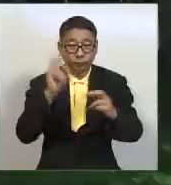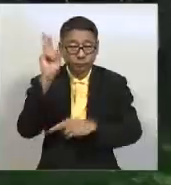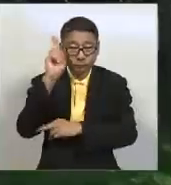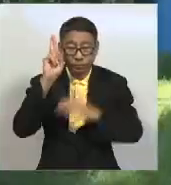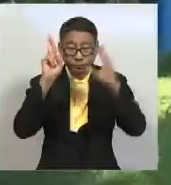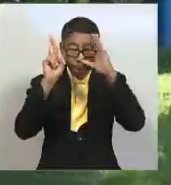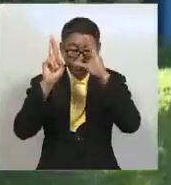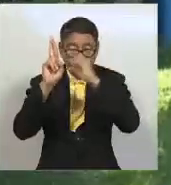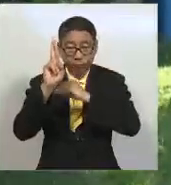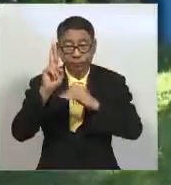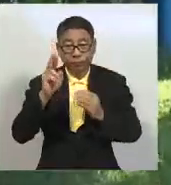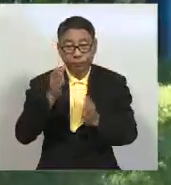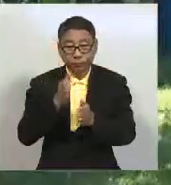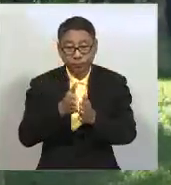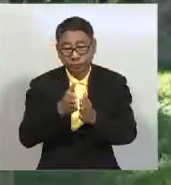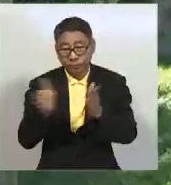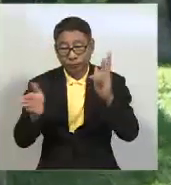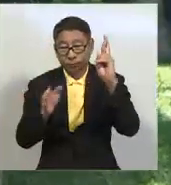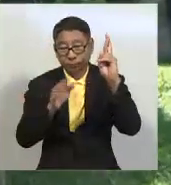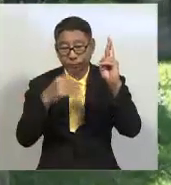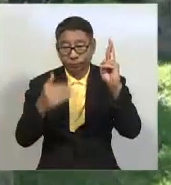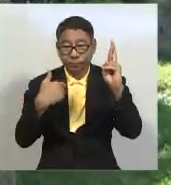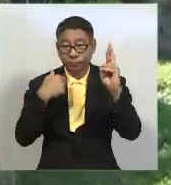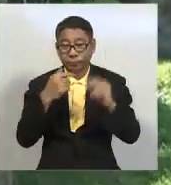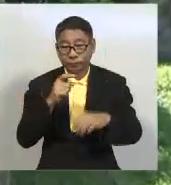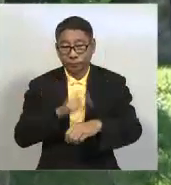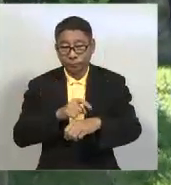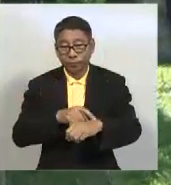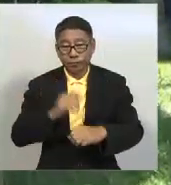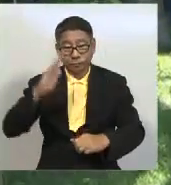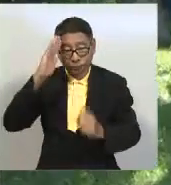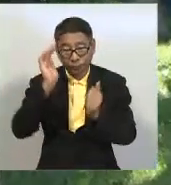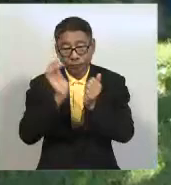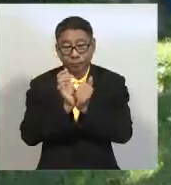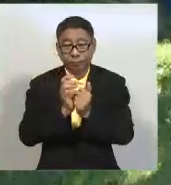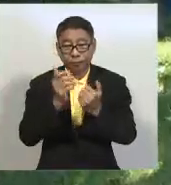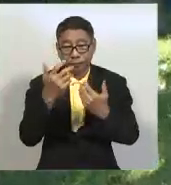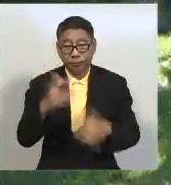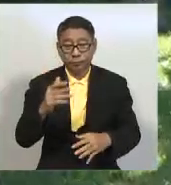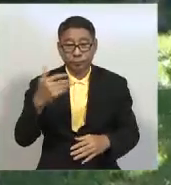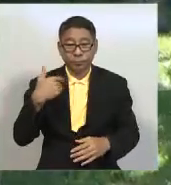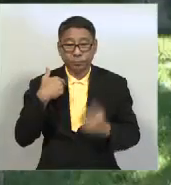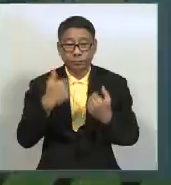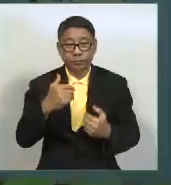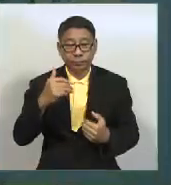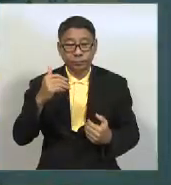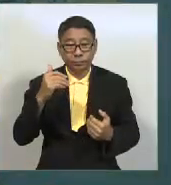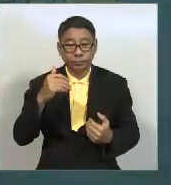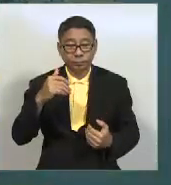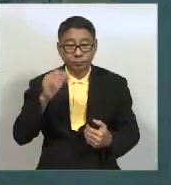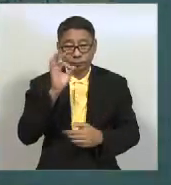คืนเกินเวลาของการตรวจตราของเจ้าหน้าที่ตำรวจแต่ว่าโชคดีเมื่อเหตุการณ์เกิดขึ้นเจ้าหน้า